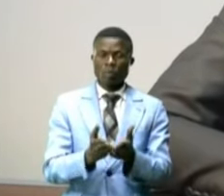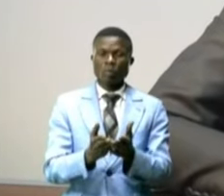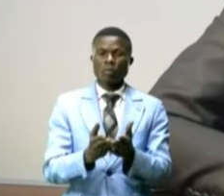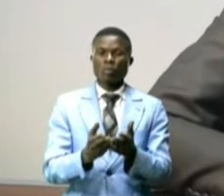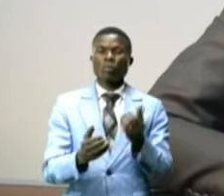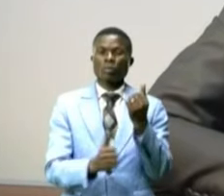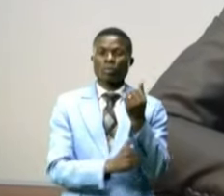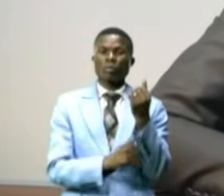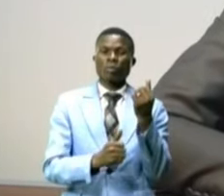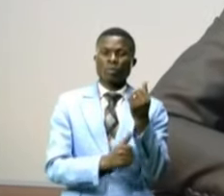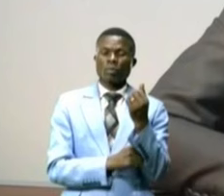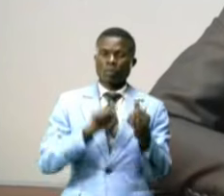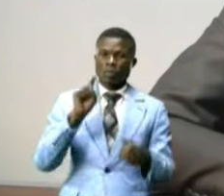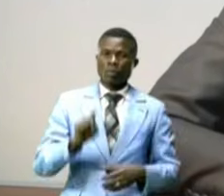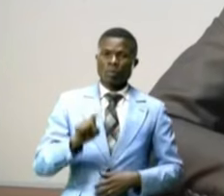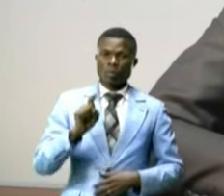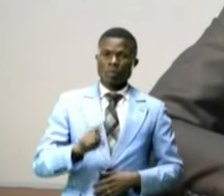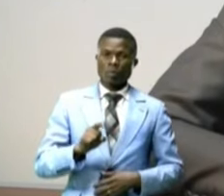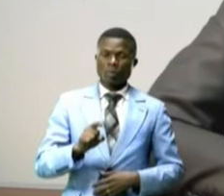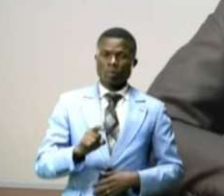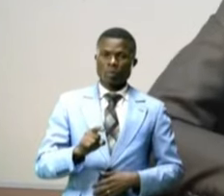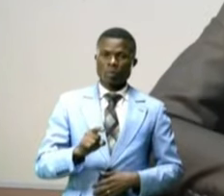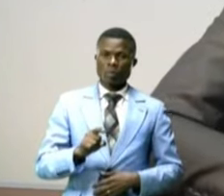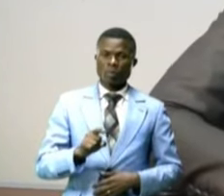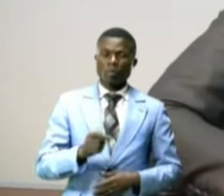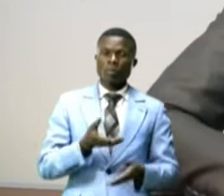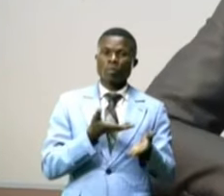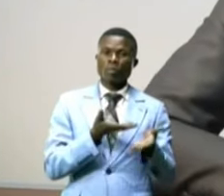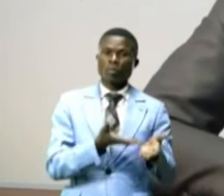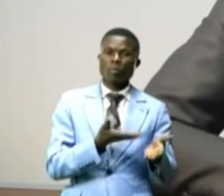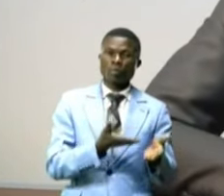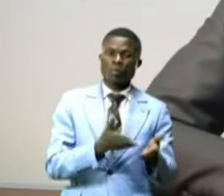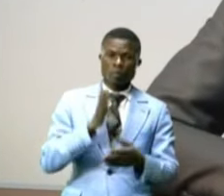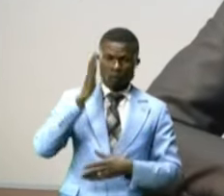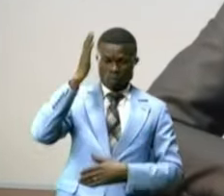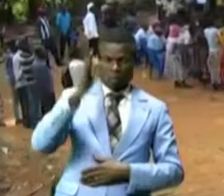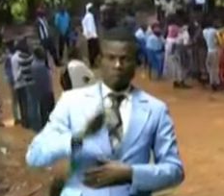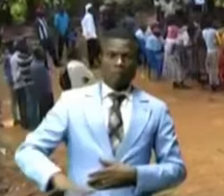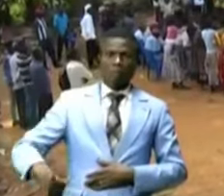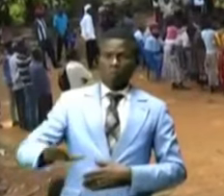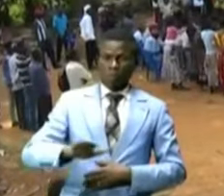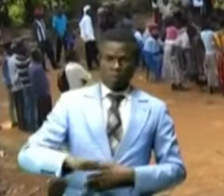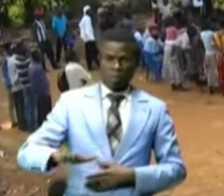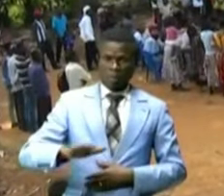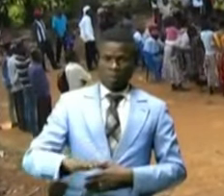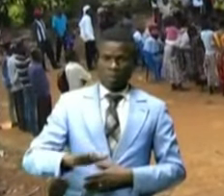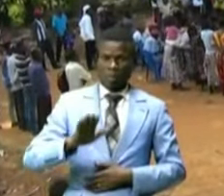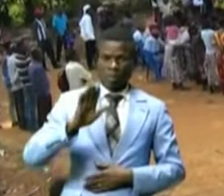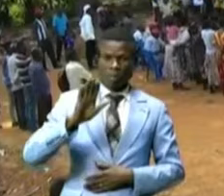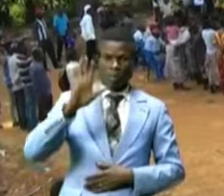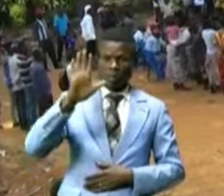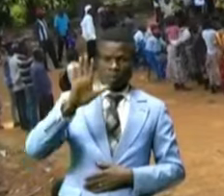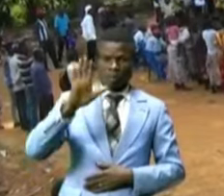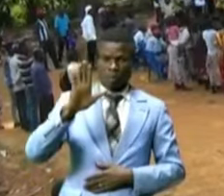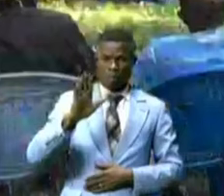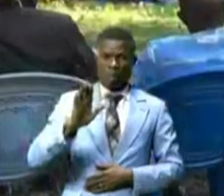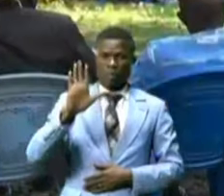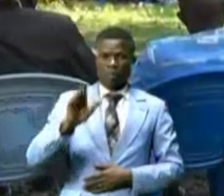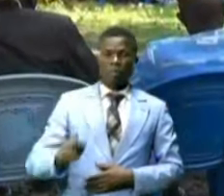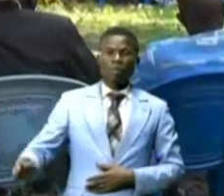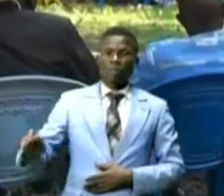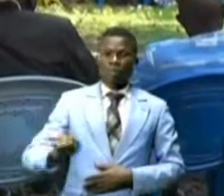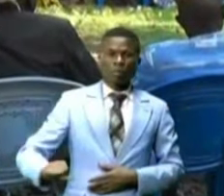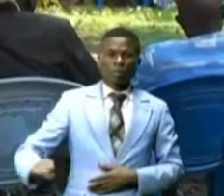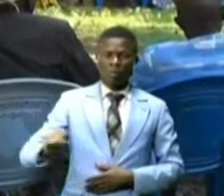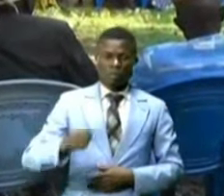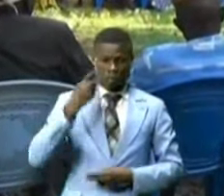qui doivent ou qui doivent servir très prochainement la nation. Dans le 5 de 8 secteurs visités, à savoir